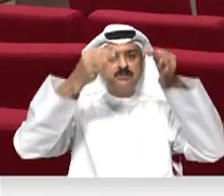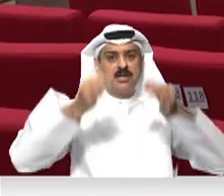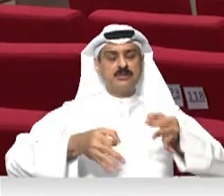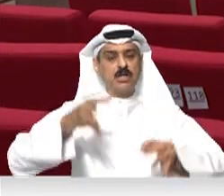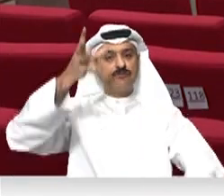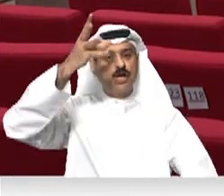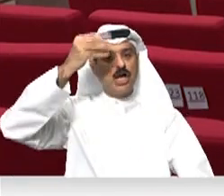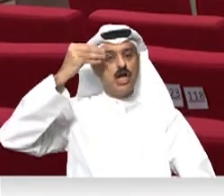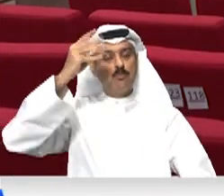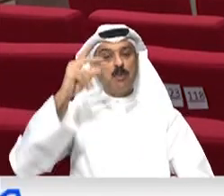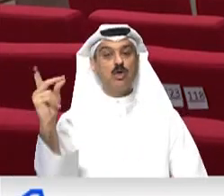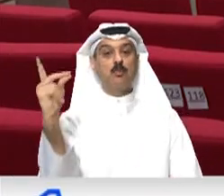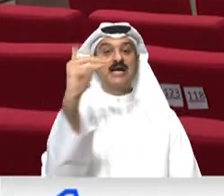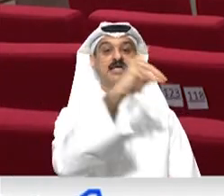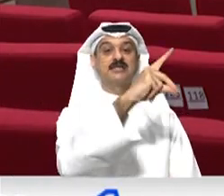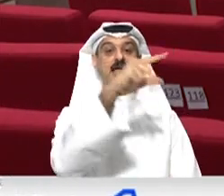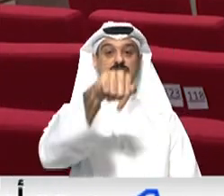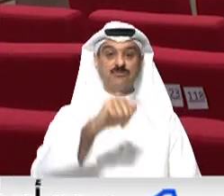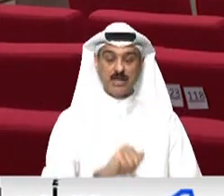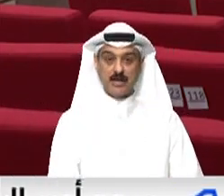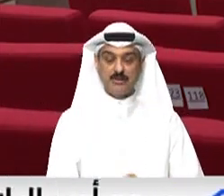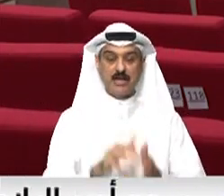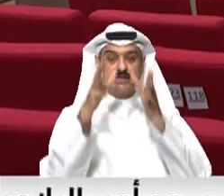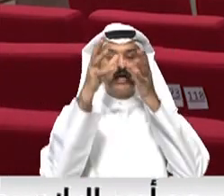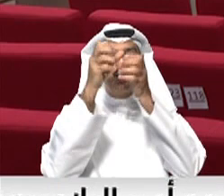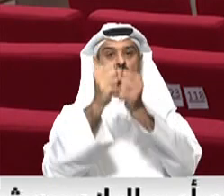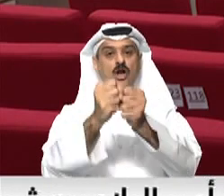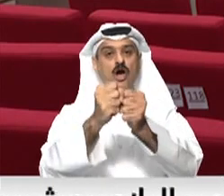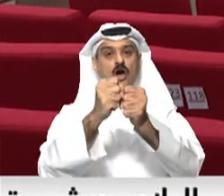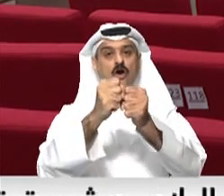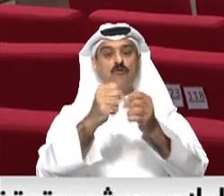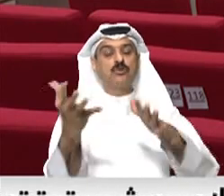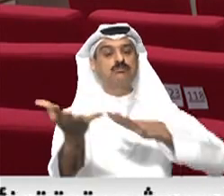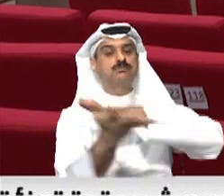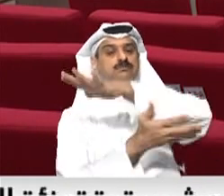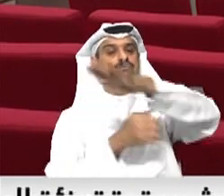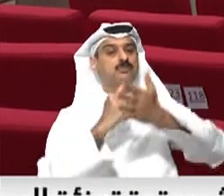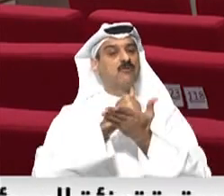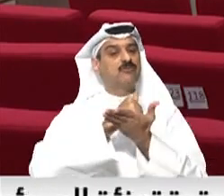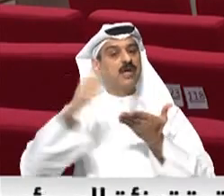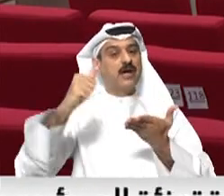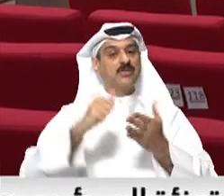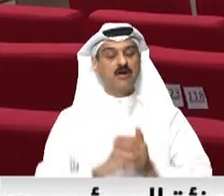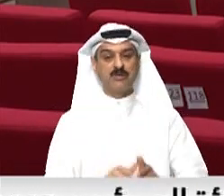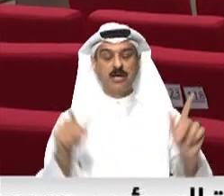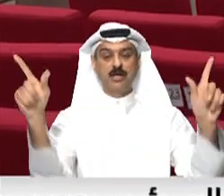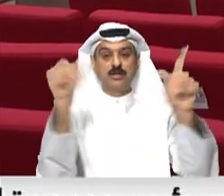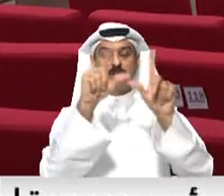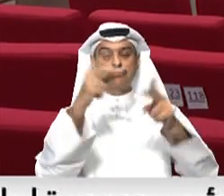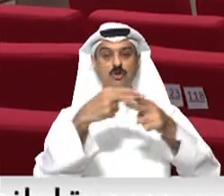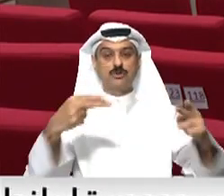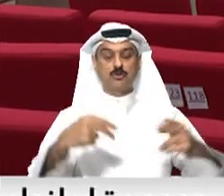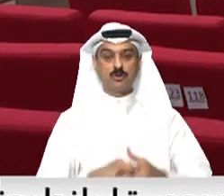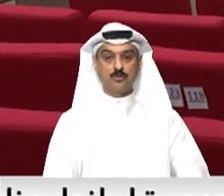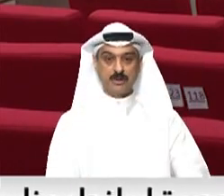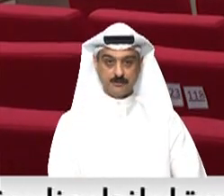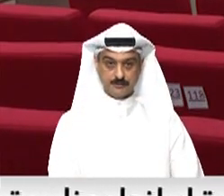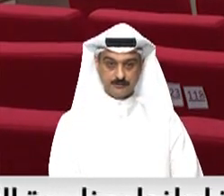الجوية والمناخية، وذلك للحد من مخاطر الكوارث. مروة محرم، تلفزيون دولة الكويت.